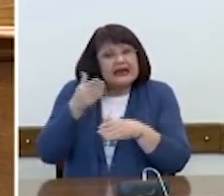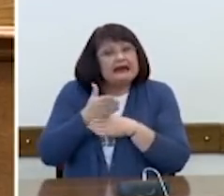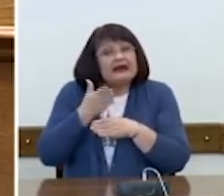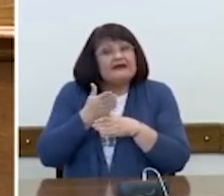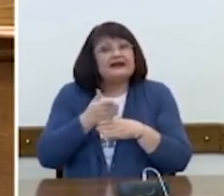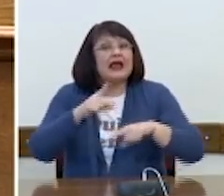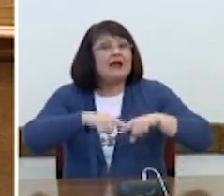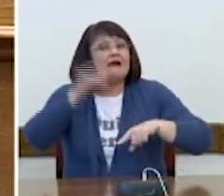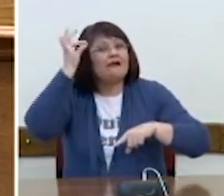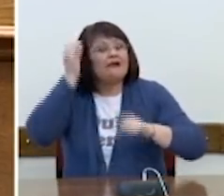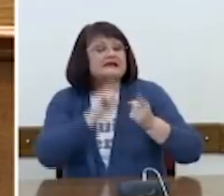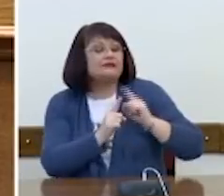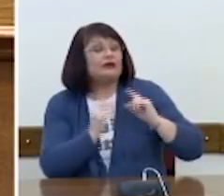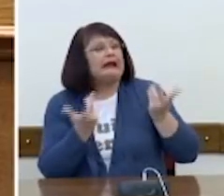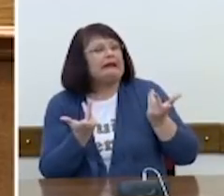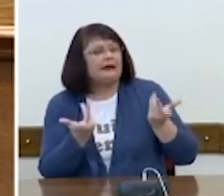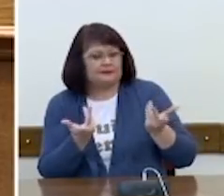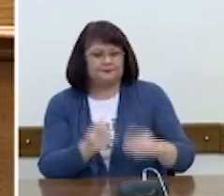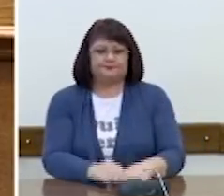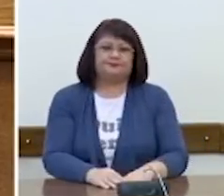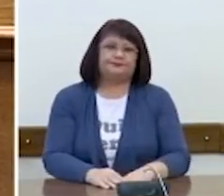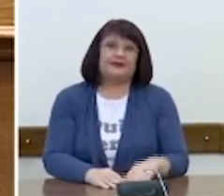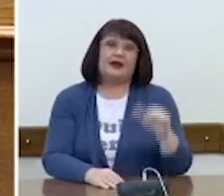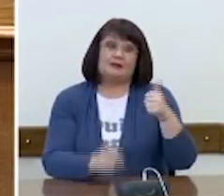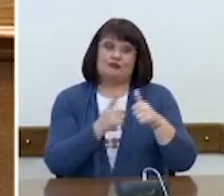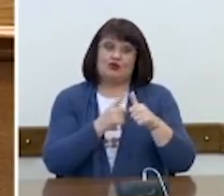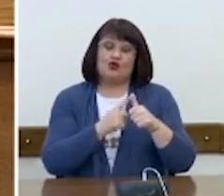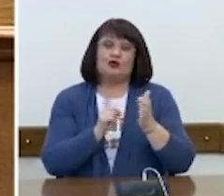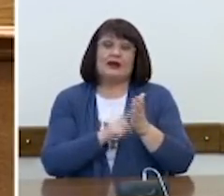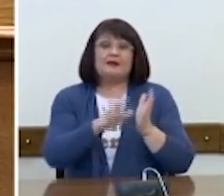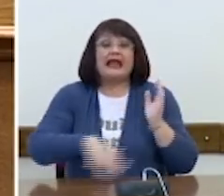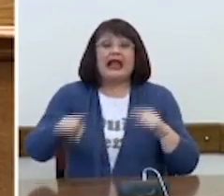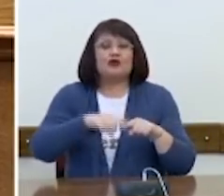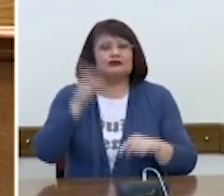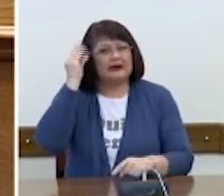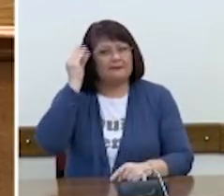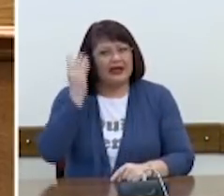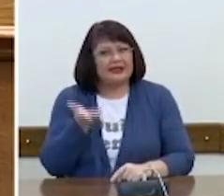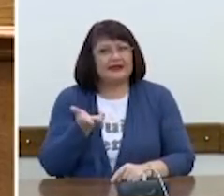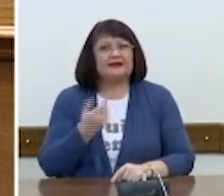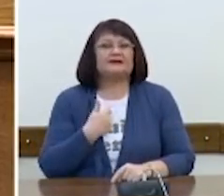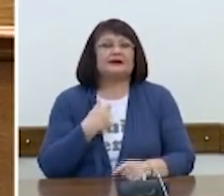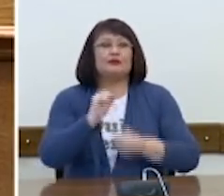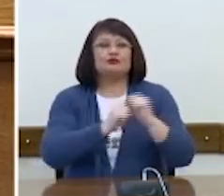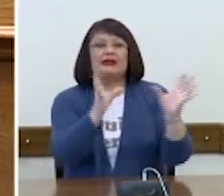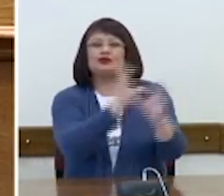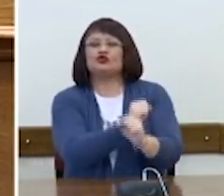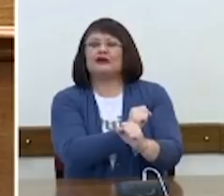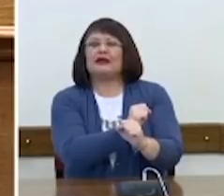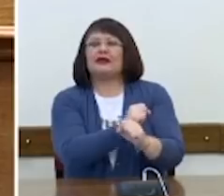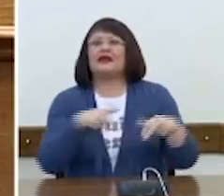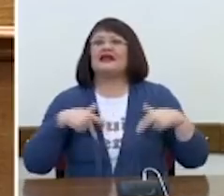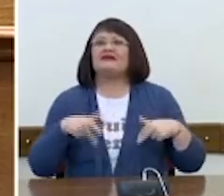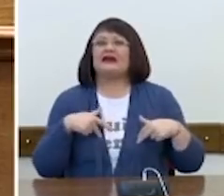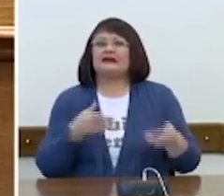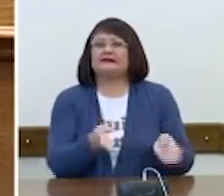συμφωνία. Και το πρώτο που πρέπει να γνωρίζει ο ελληνικός λαός, αυτό που προσπαθεί να συσκοτήσει η κυβέρνηση και τα άλλα